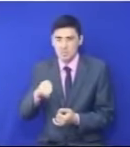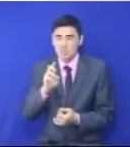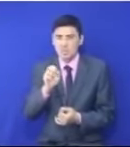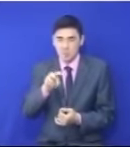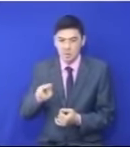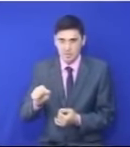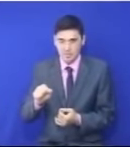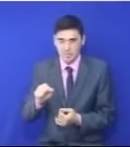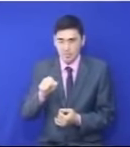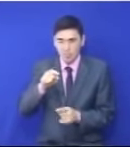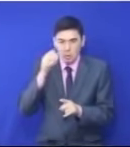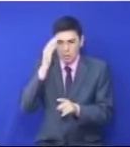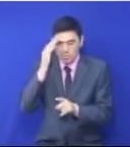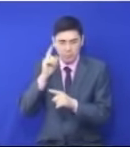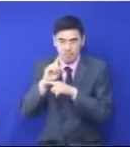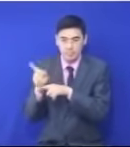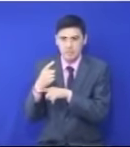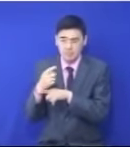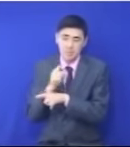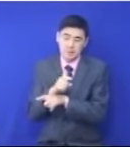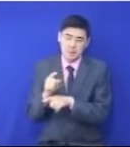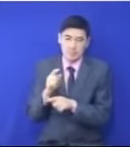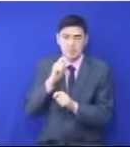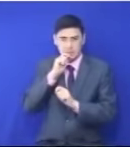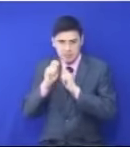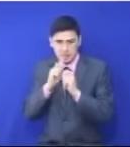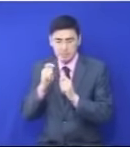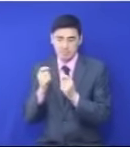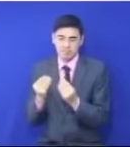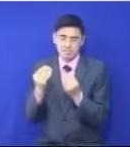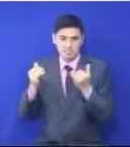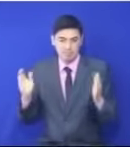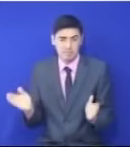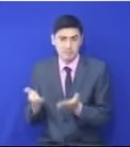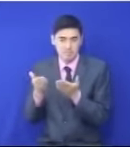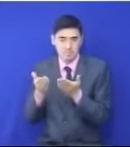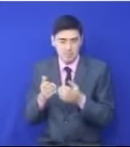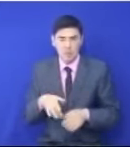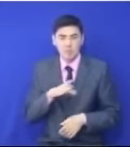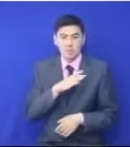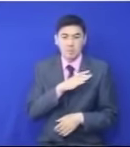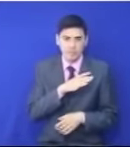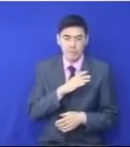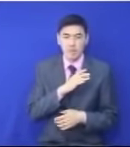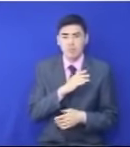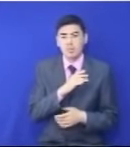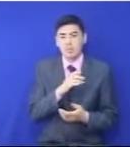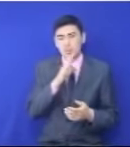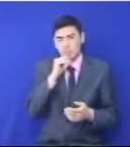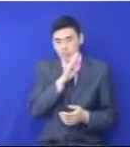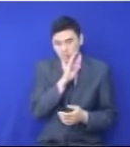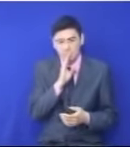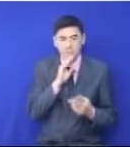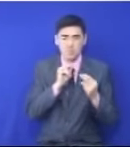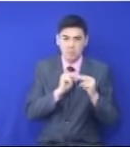имеющие неординарные способности. Поздравить детей с их успехами и достижениями пришли представители руководства города, родительская общественность, учителя